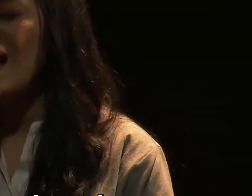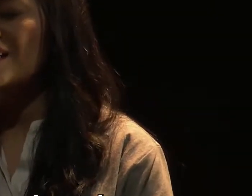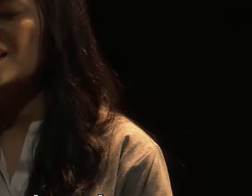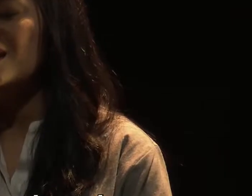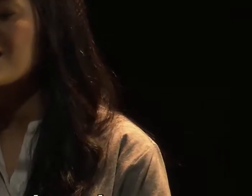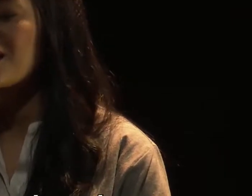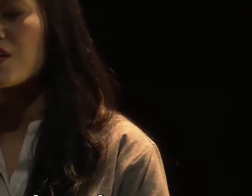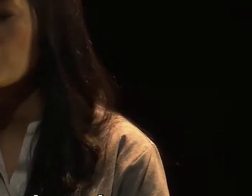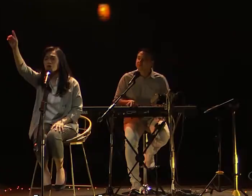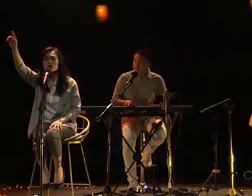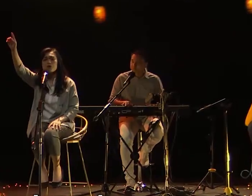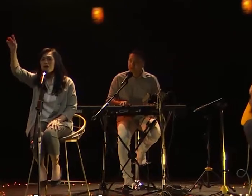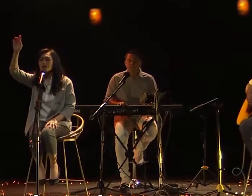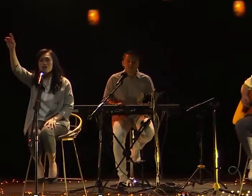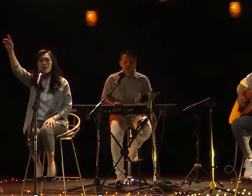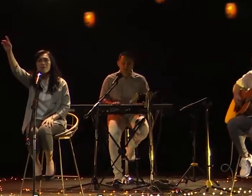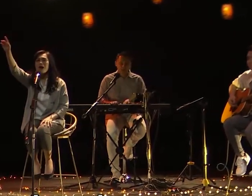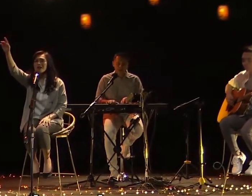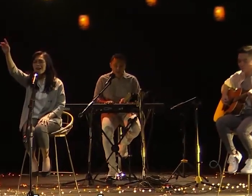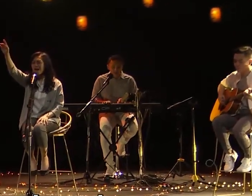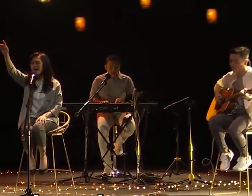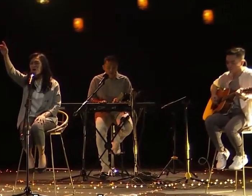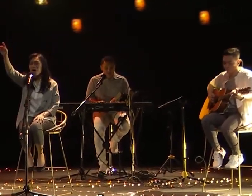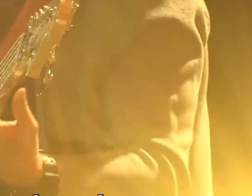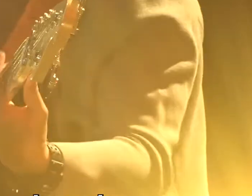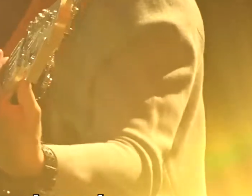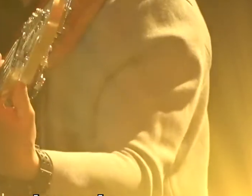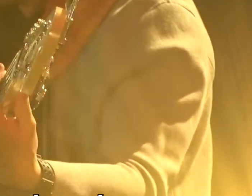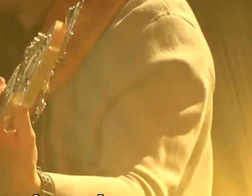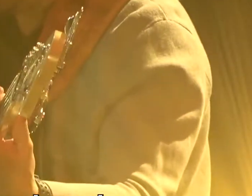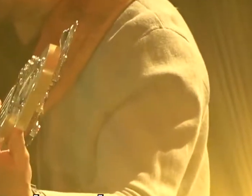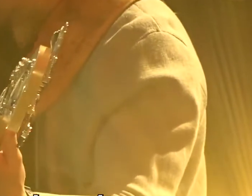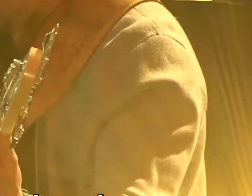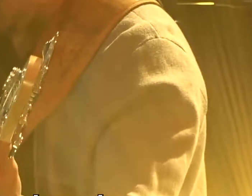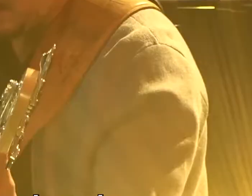jika Dia di sisiku, siapa lawanku?